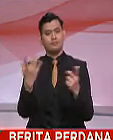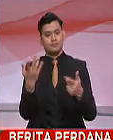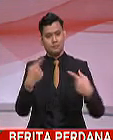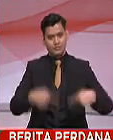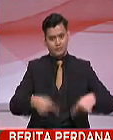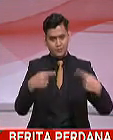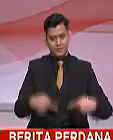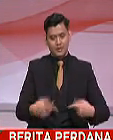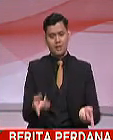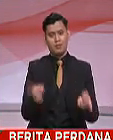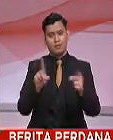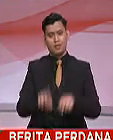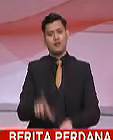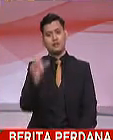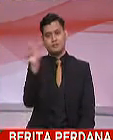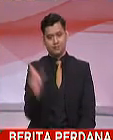Itali.